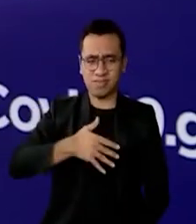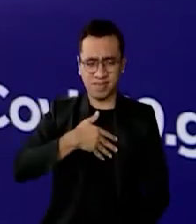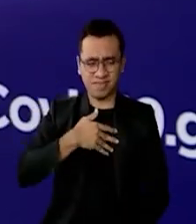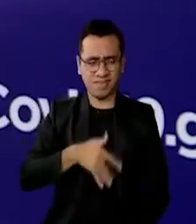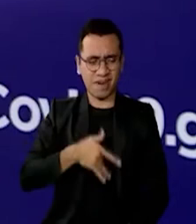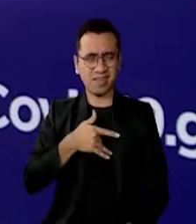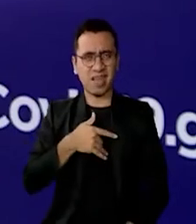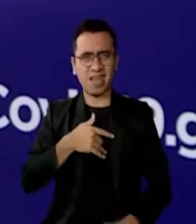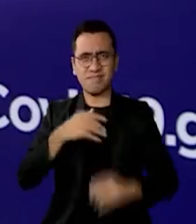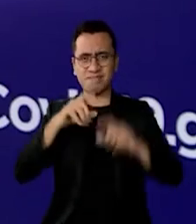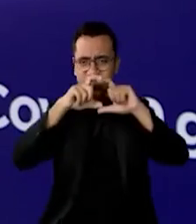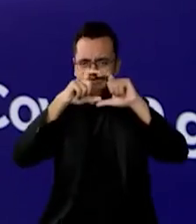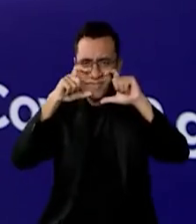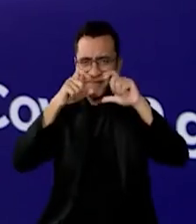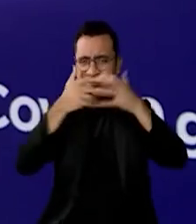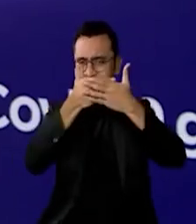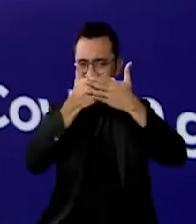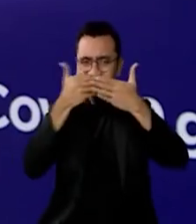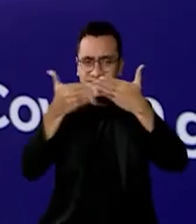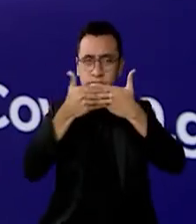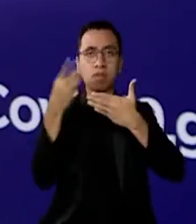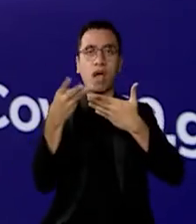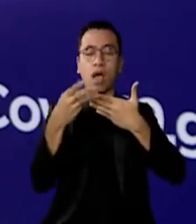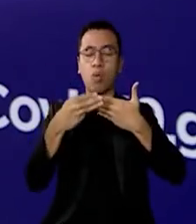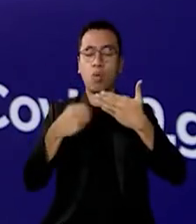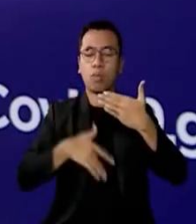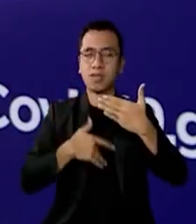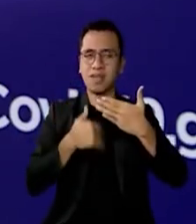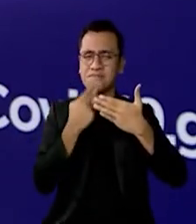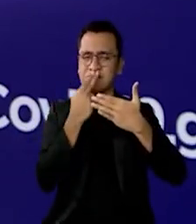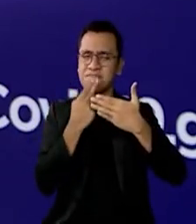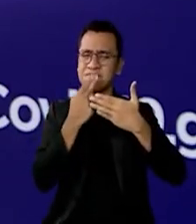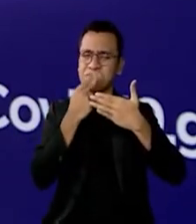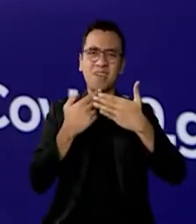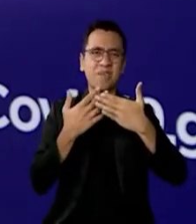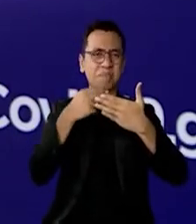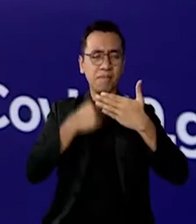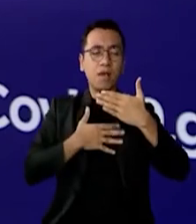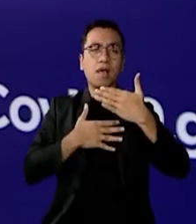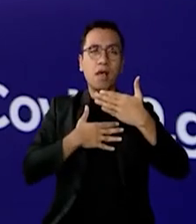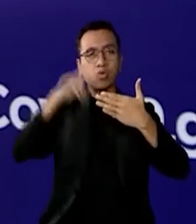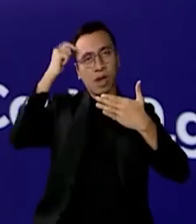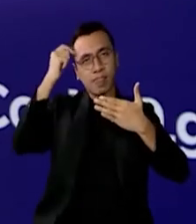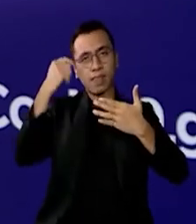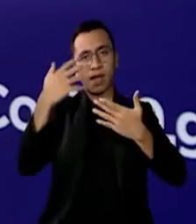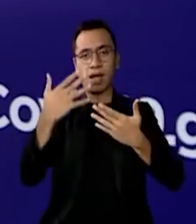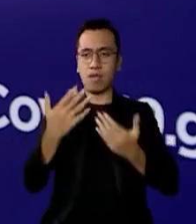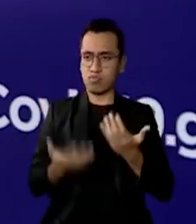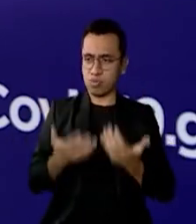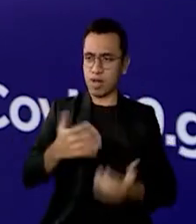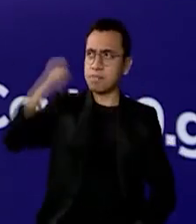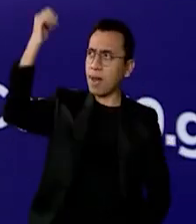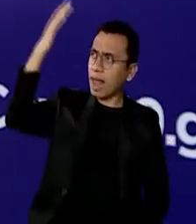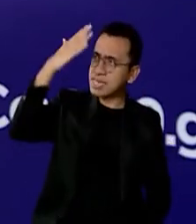merasa kok rada pusing nih apakah karena Patrik matahari masker yang sangat